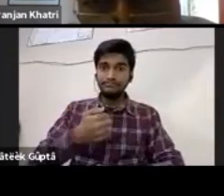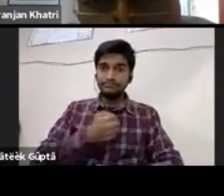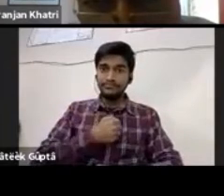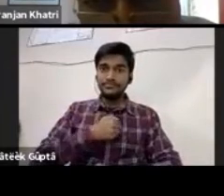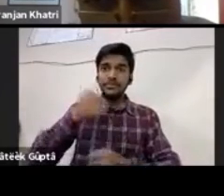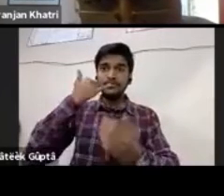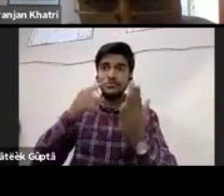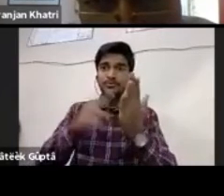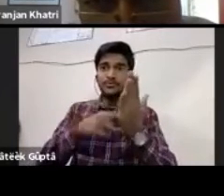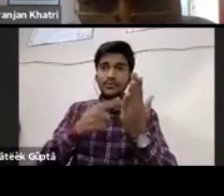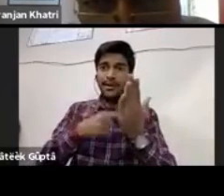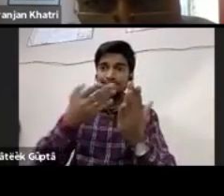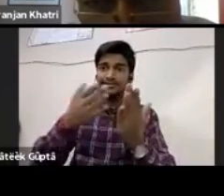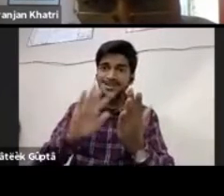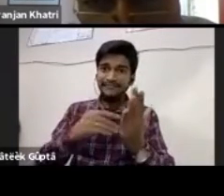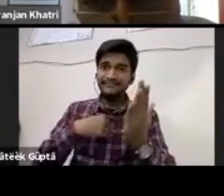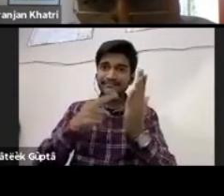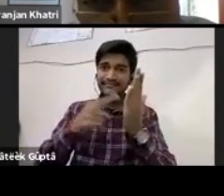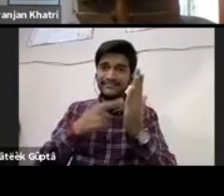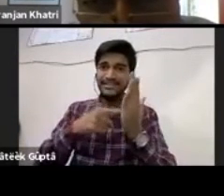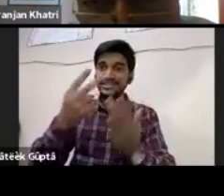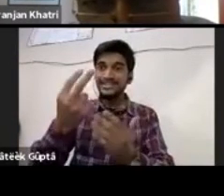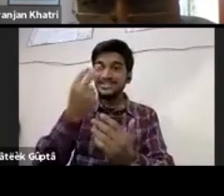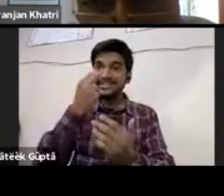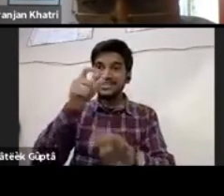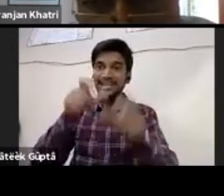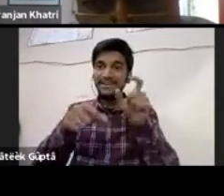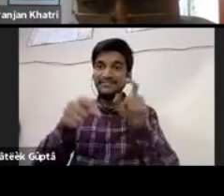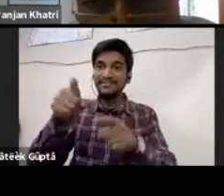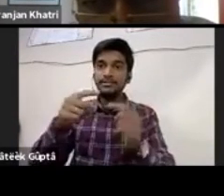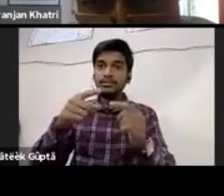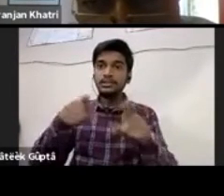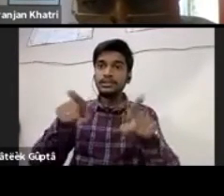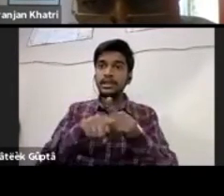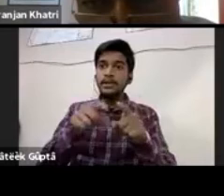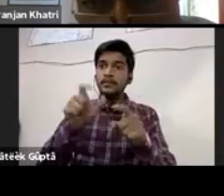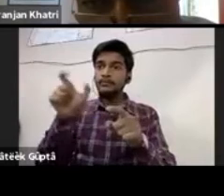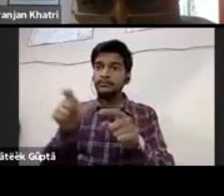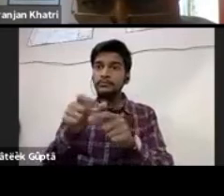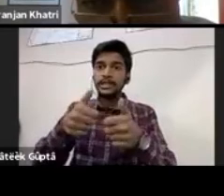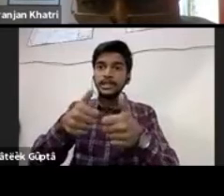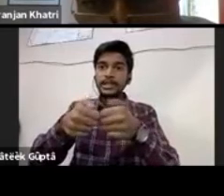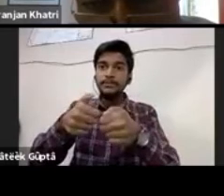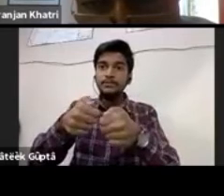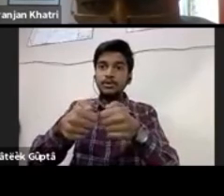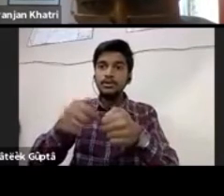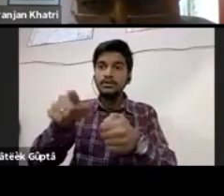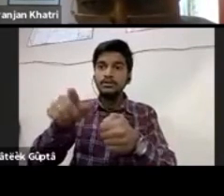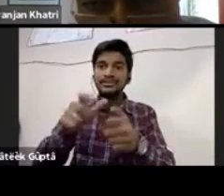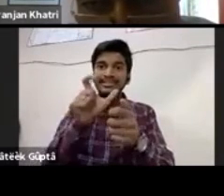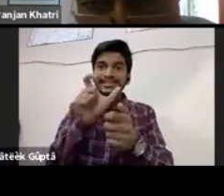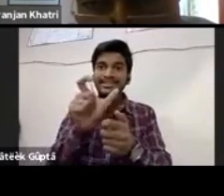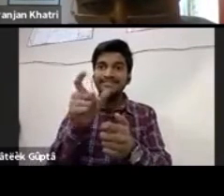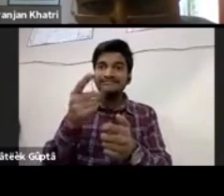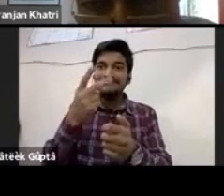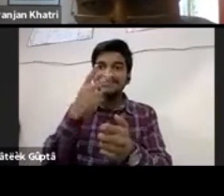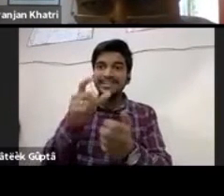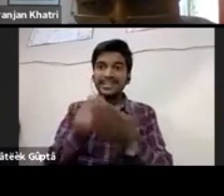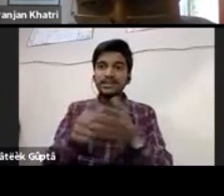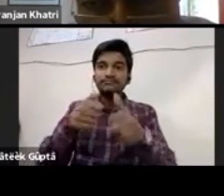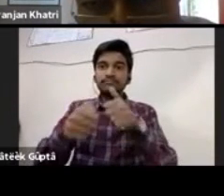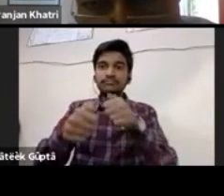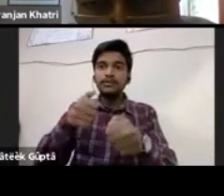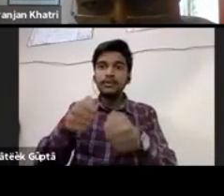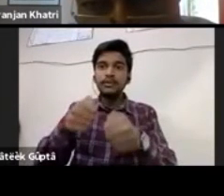आई यूज अ स्मार्टफोन एंड आई डोंट नो इफ पीपल कैन सी दैट. आई ऑल्सो यूज समथिंग, अ कीबोर्ड व्हिच गोज एंड सिट ऑन द टॉप. अब